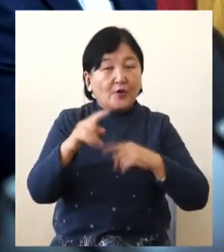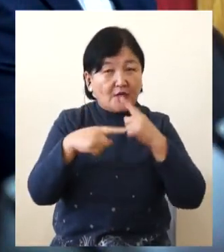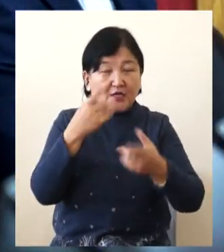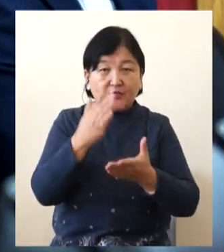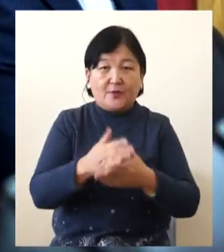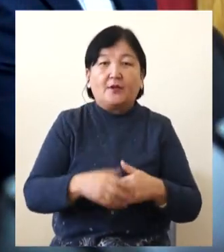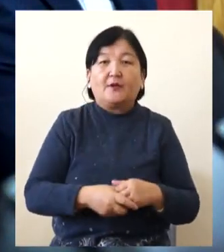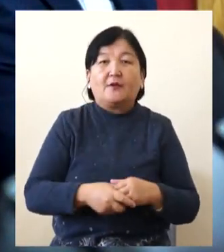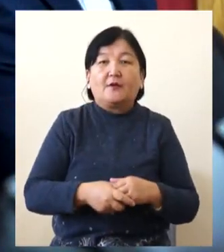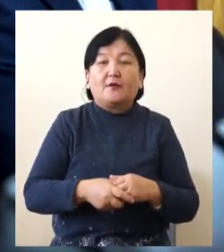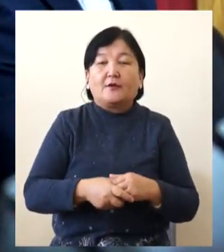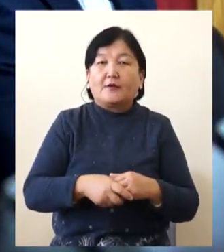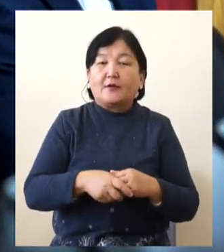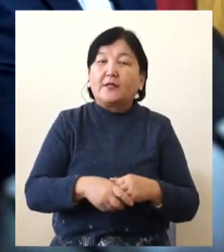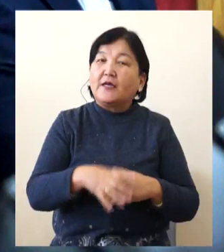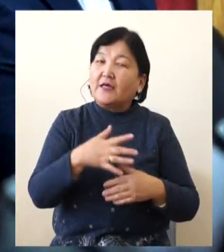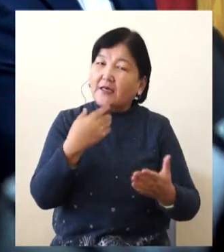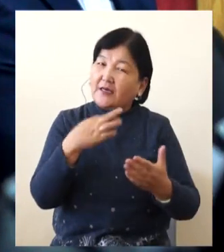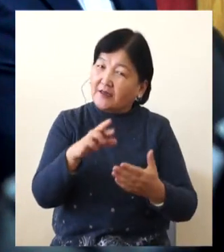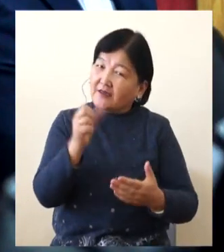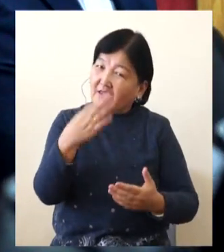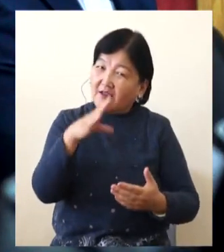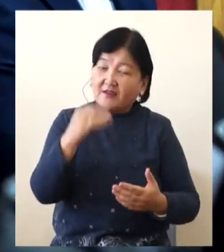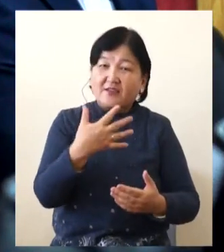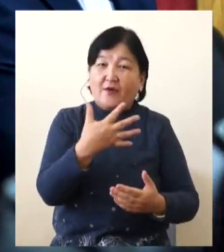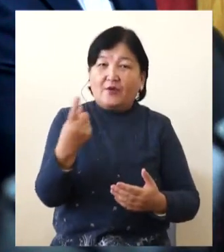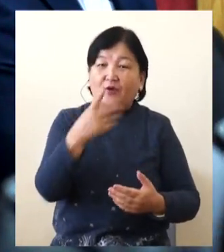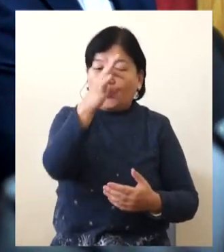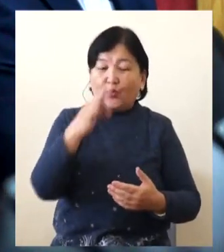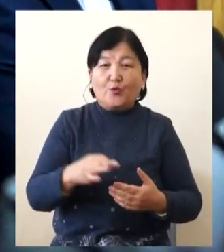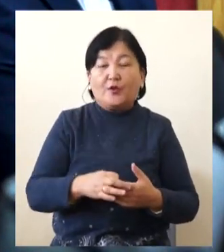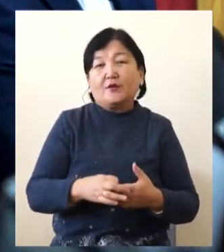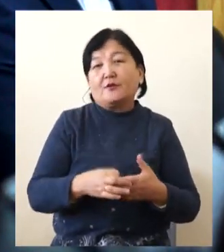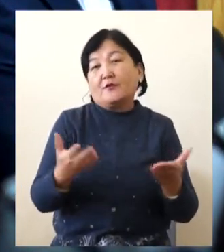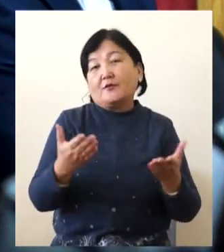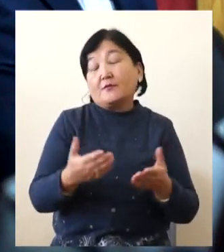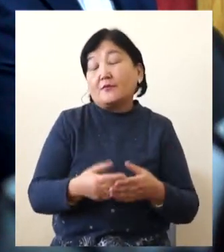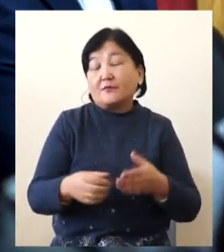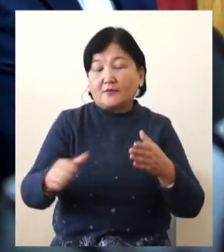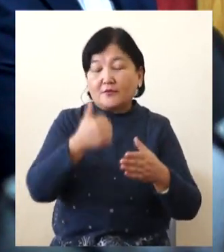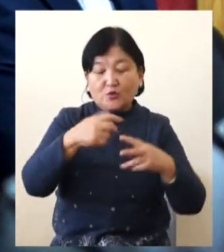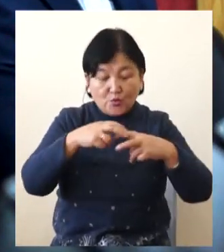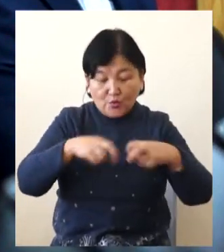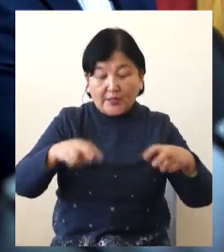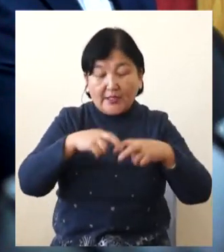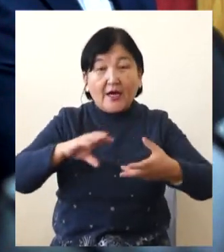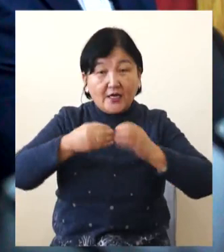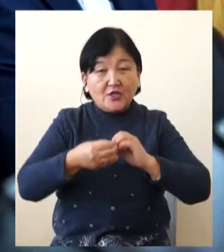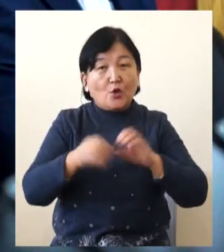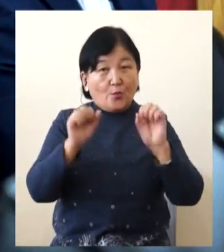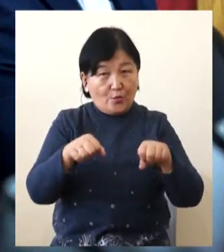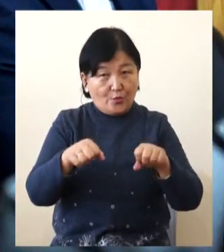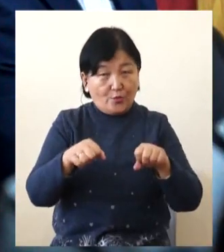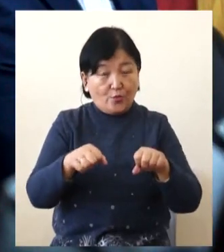болсон энэ сүлжээг ашиглаад энэ ядас 51% одоо тэр банк болход байдлын зүйн боломж судалгаа хийж